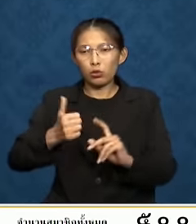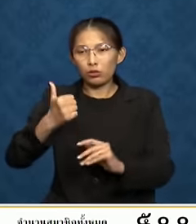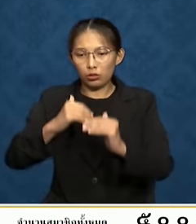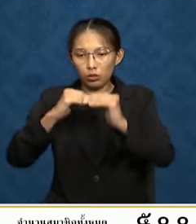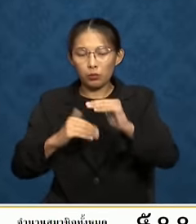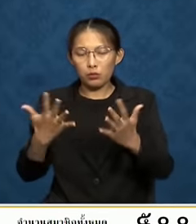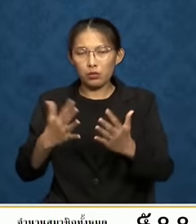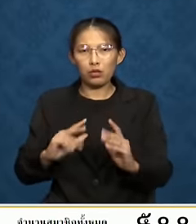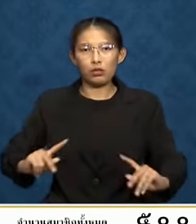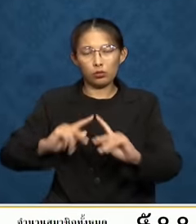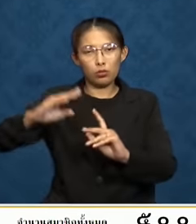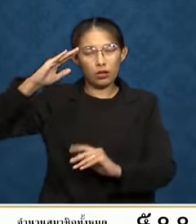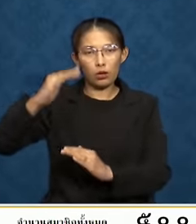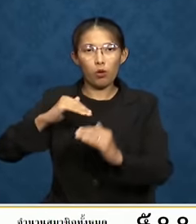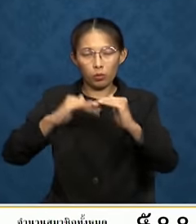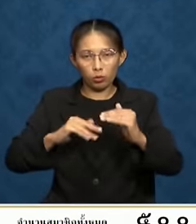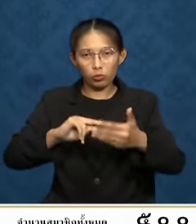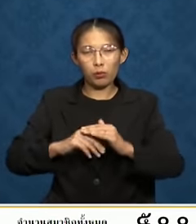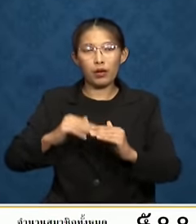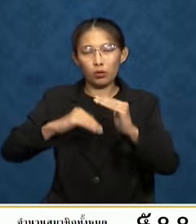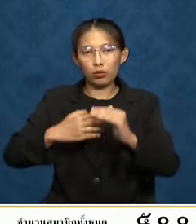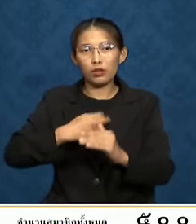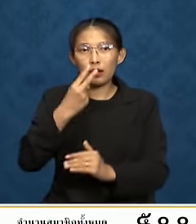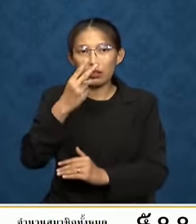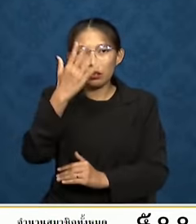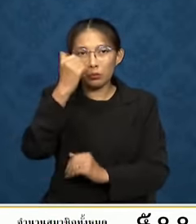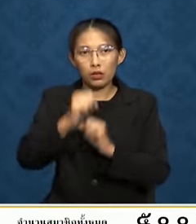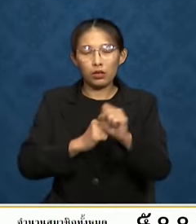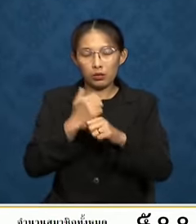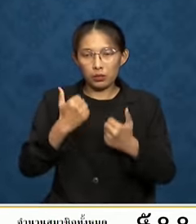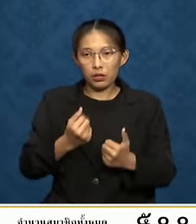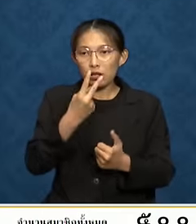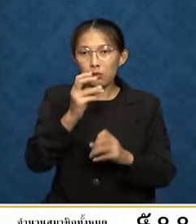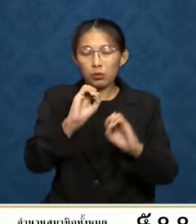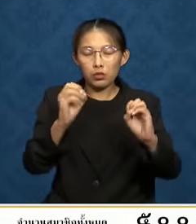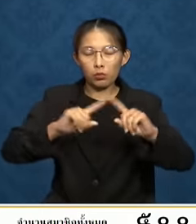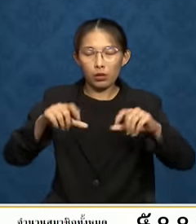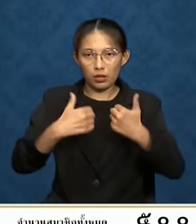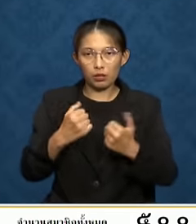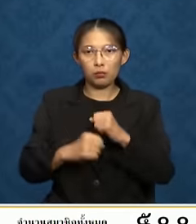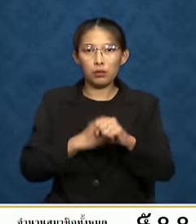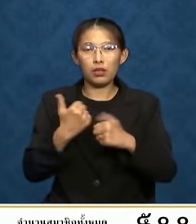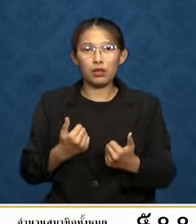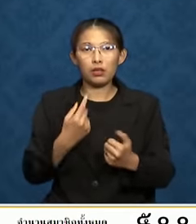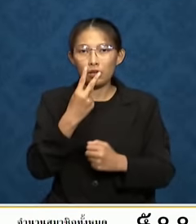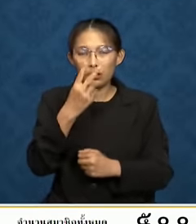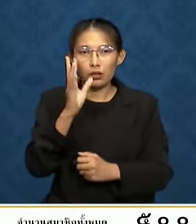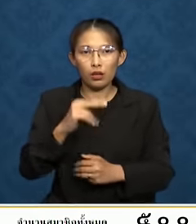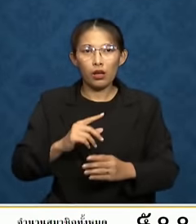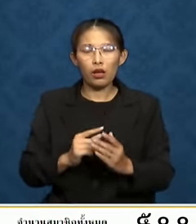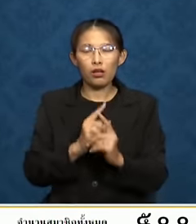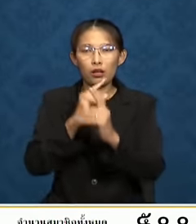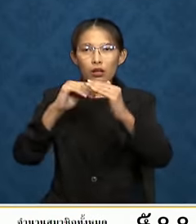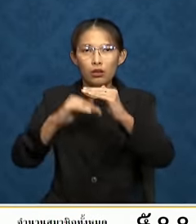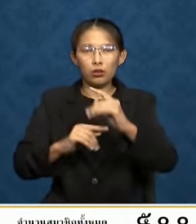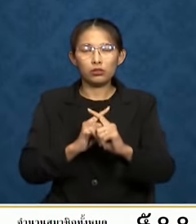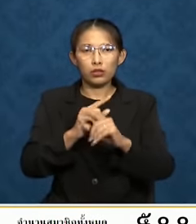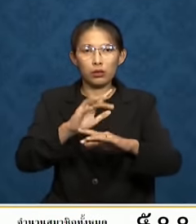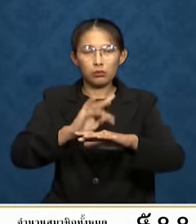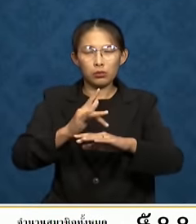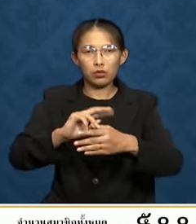กระทรวงนรดแล้วลดตามที่ท่านอยากเห็นด้วยปีที่แล้วไม่เห็นปีนี้เห็นเลยไม่ชมท่านไปบอกลดตามธรรมชาติไม่ใช่ฝีมือ